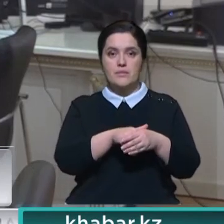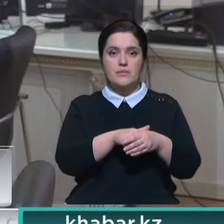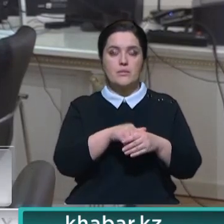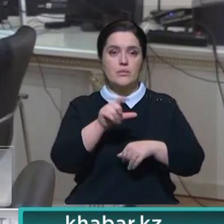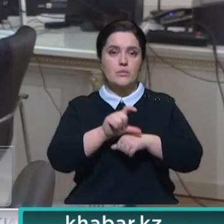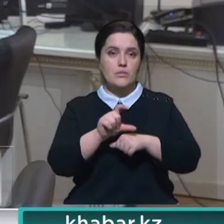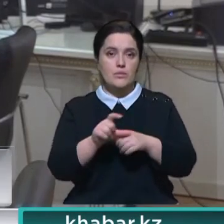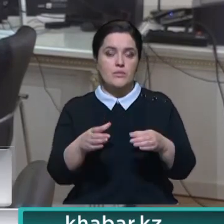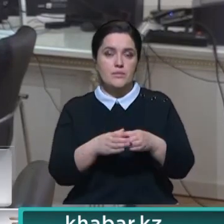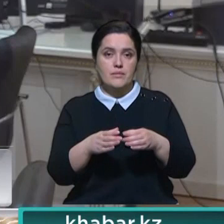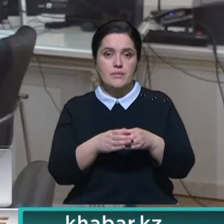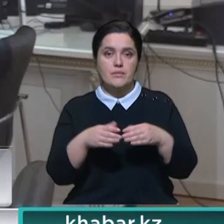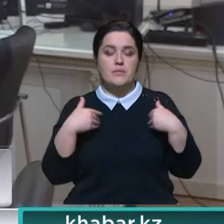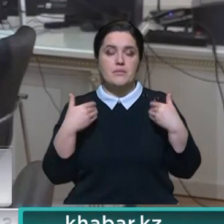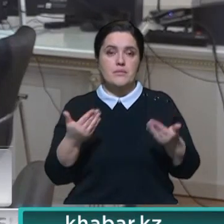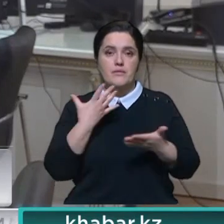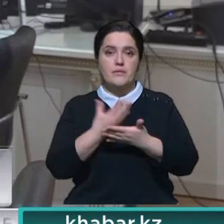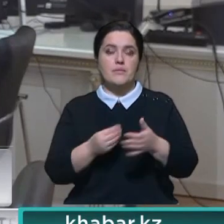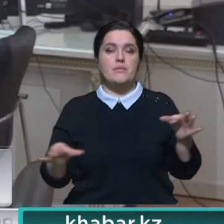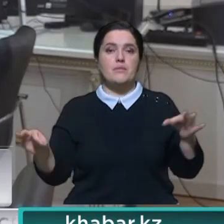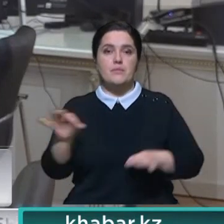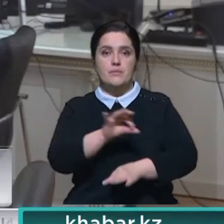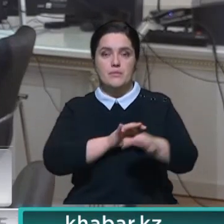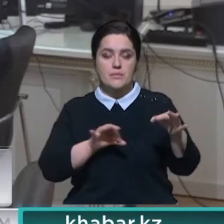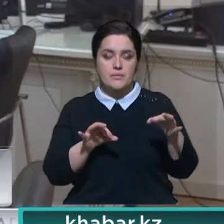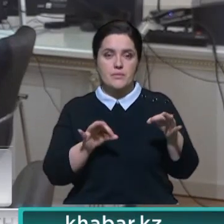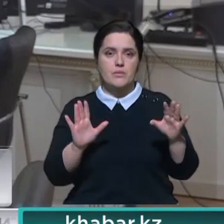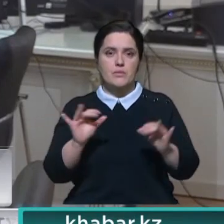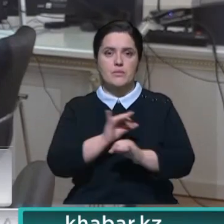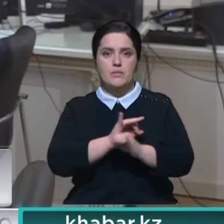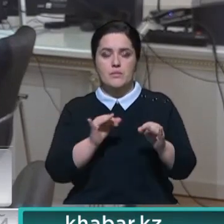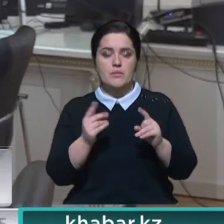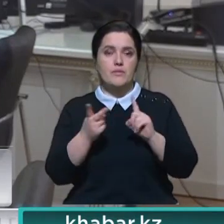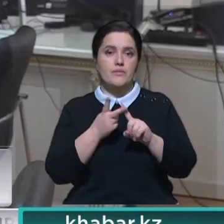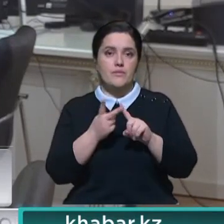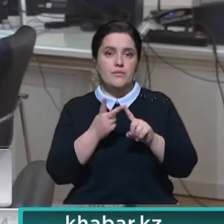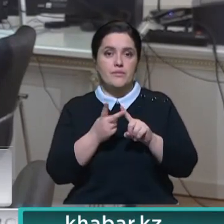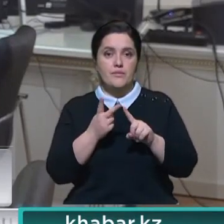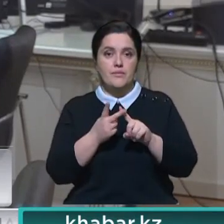турецкие компании заходили, которые предлагали свои проекты, пока на стадии обсуждения. И второй – это